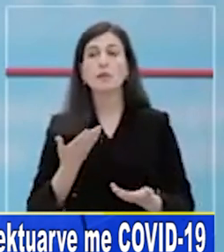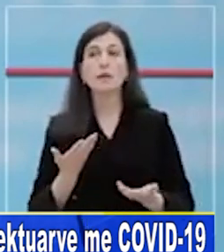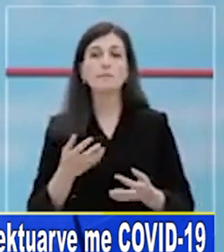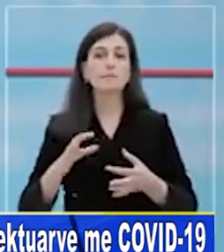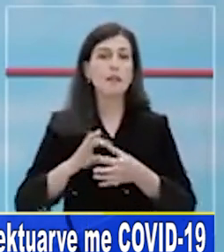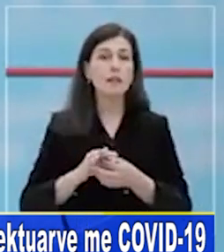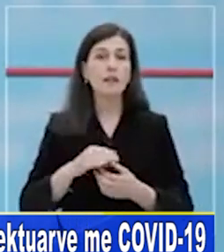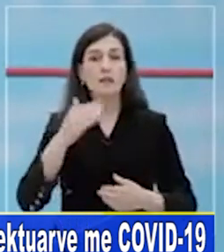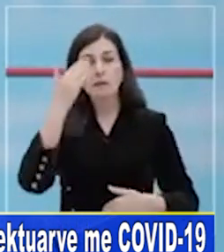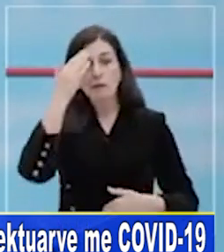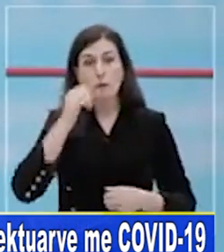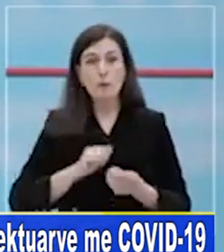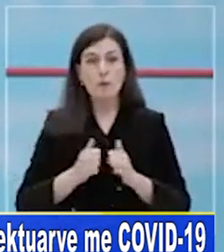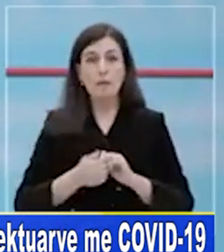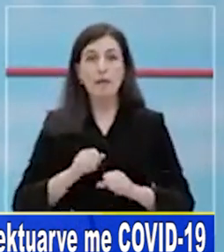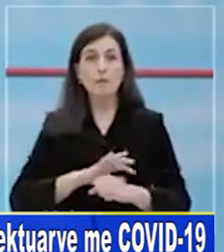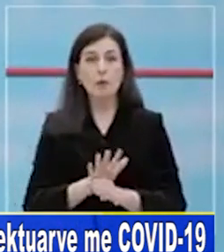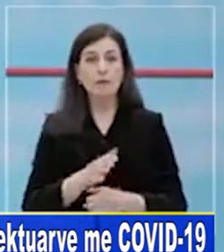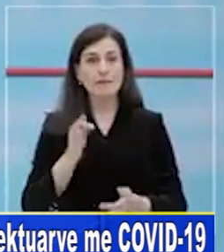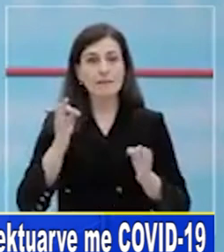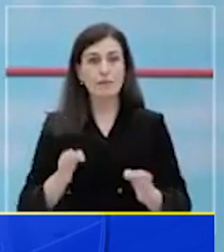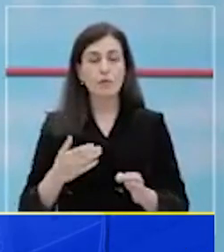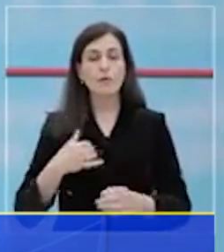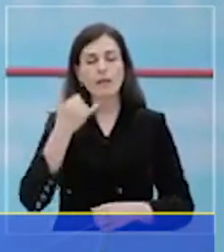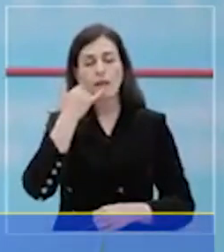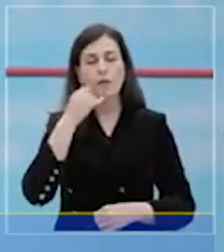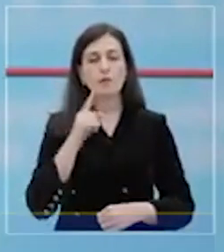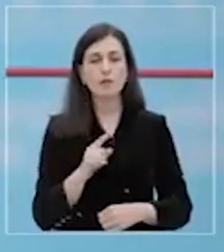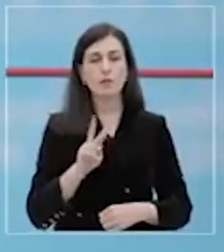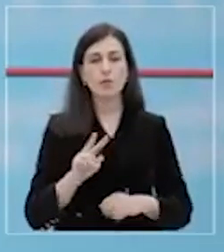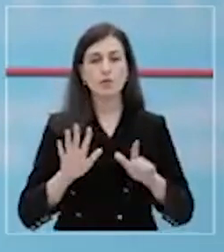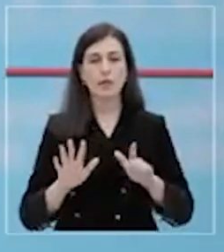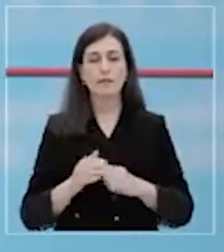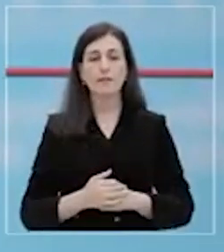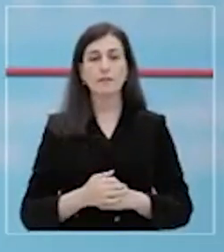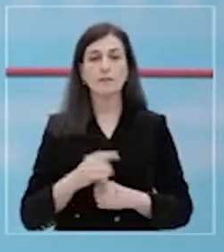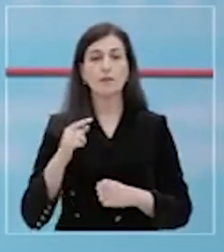shenjë klinike kundrejt COVID-19 telefononi 127-ën, numrin e urgjencës kombëtare.